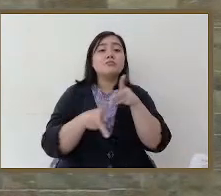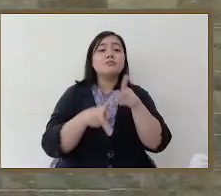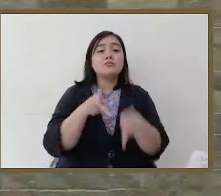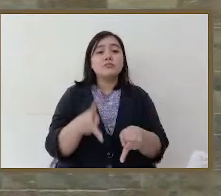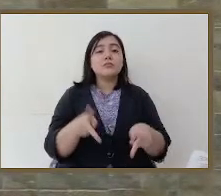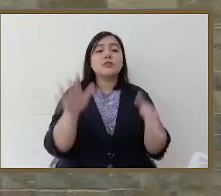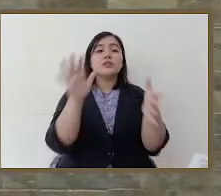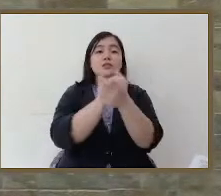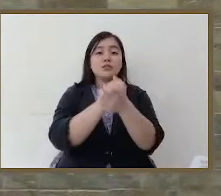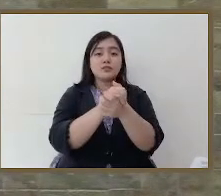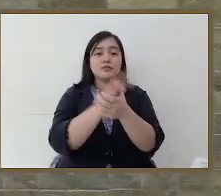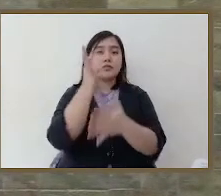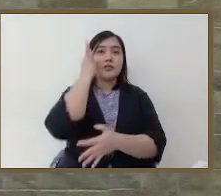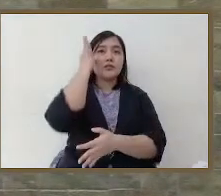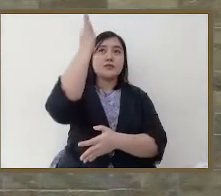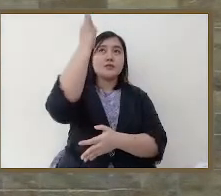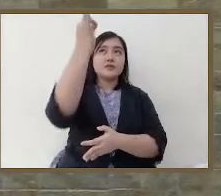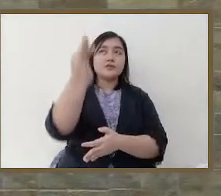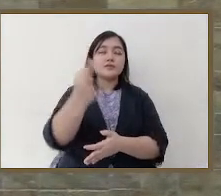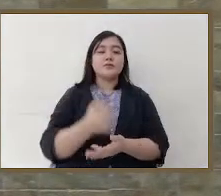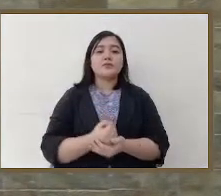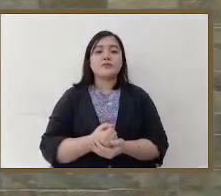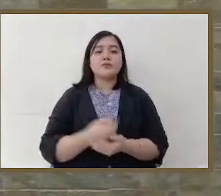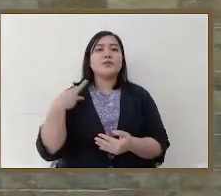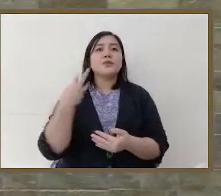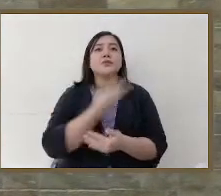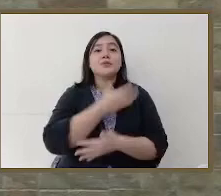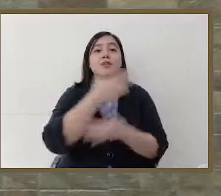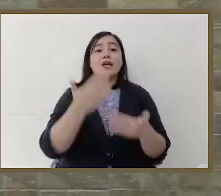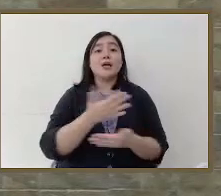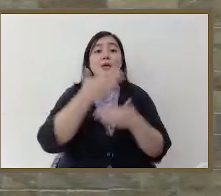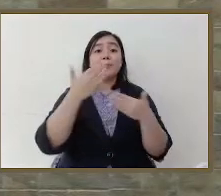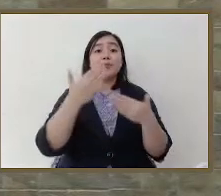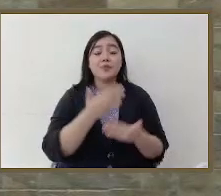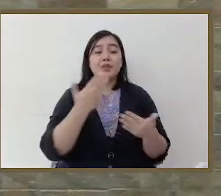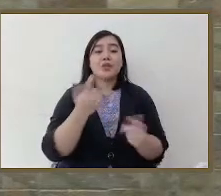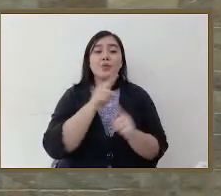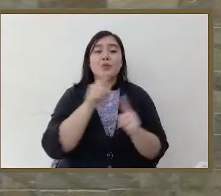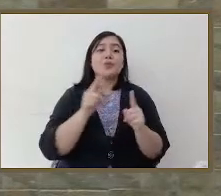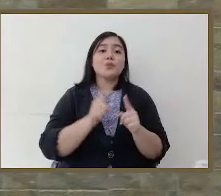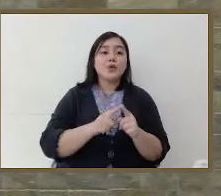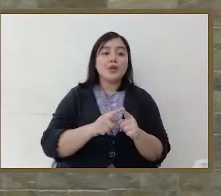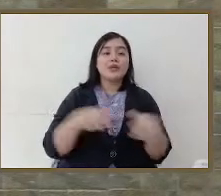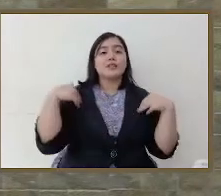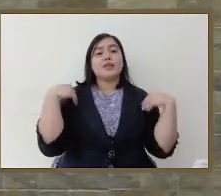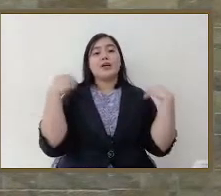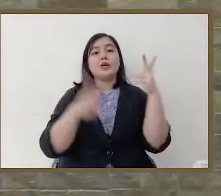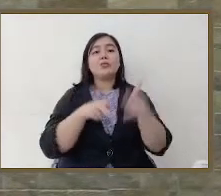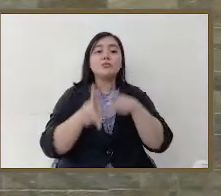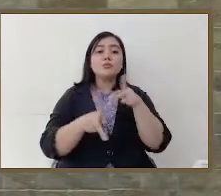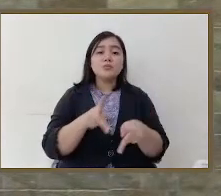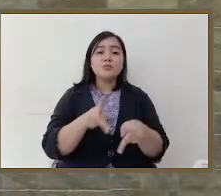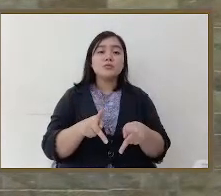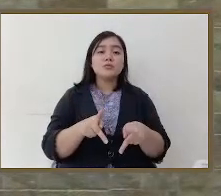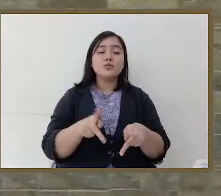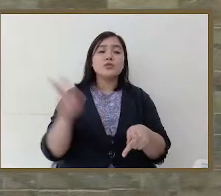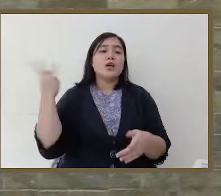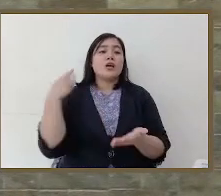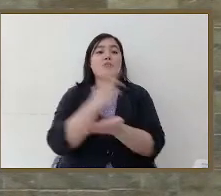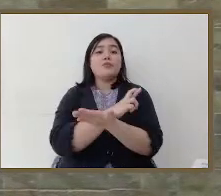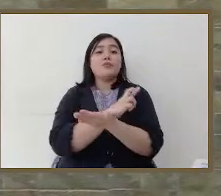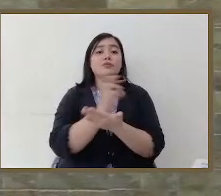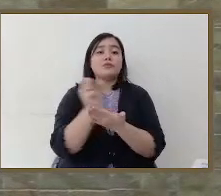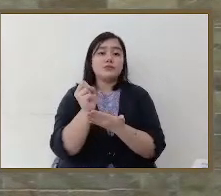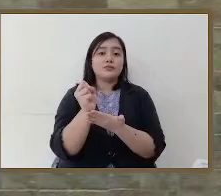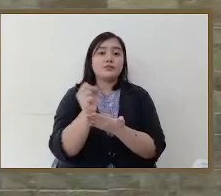sila. Lahat tayo matutuwa na sila'y dadating na sa pagkakaroon ng relasyon. But let me tell you